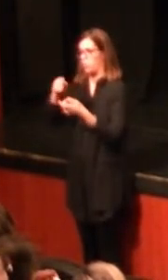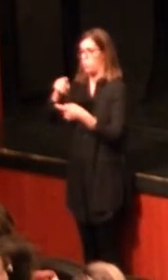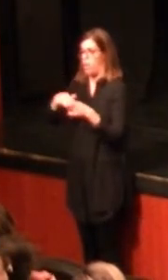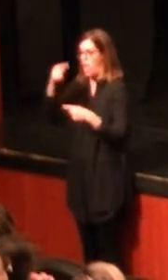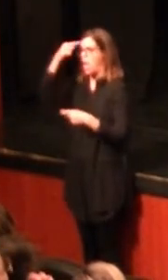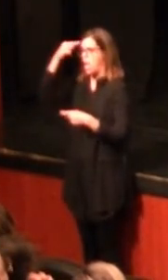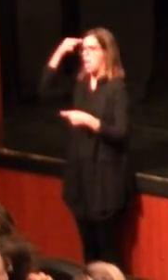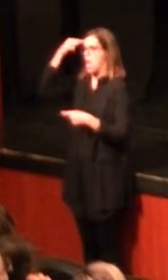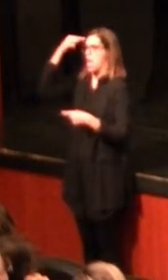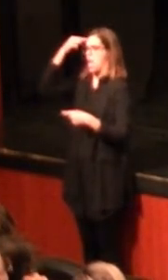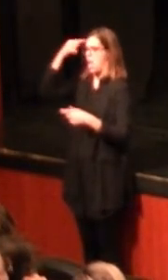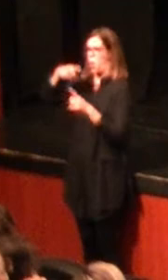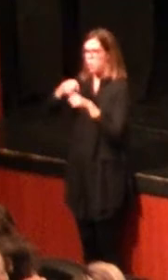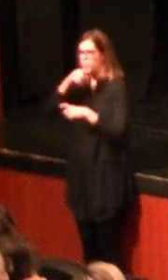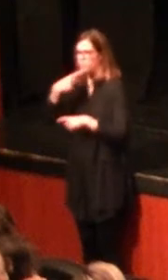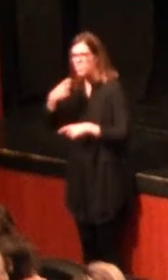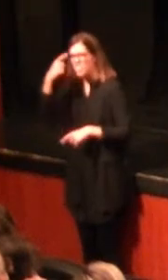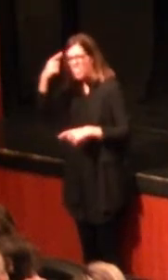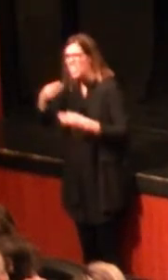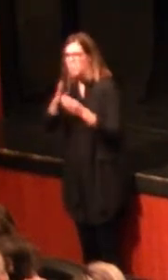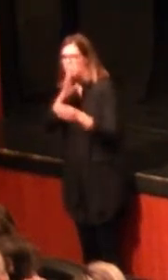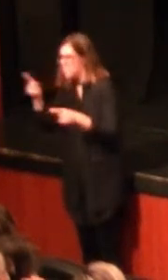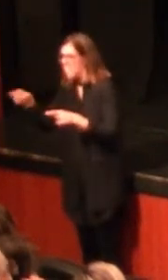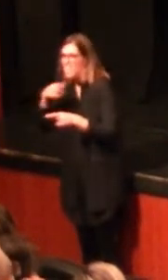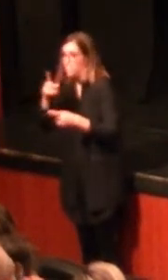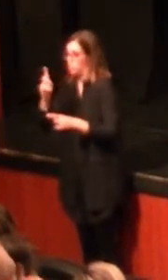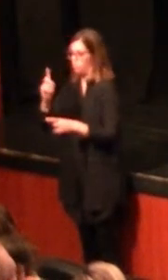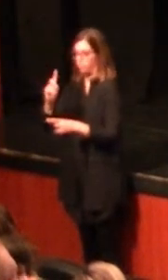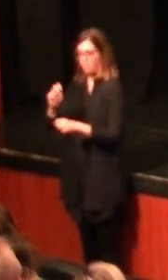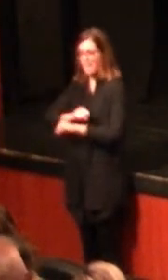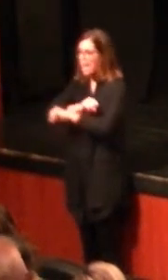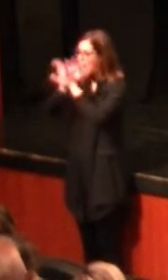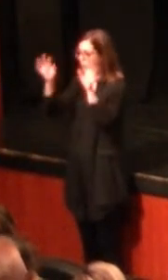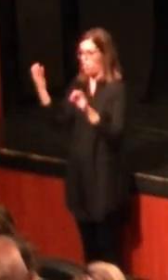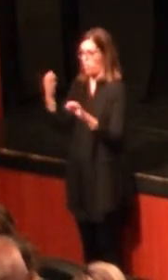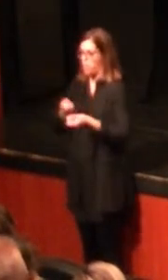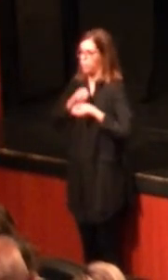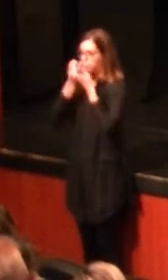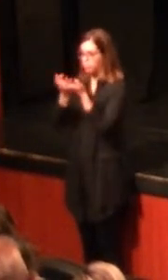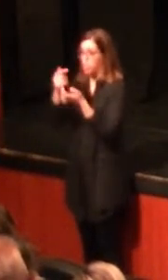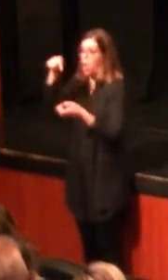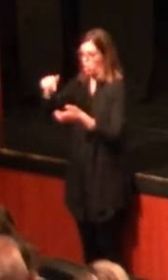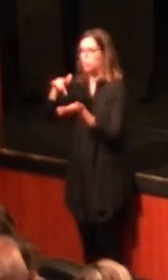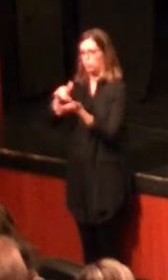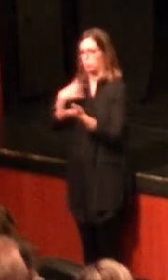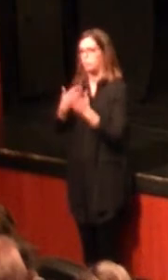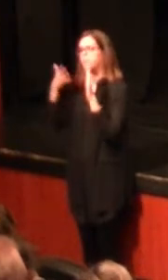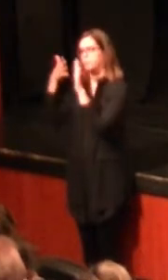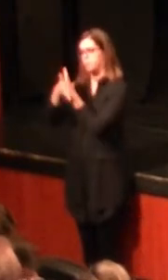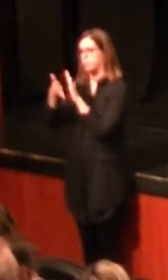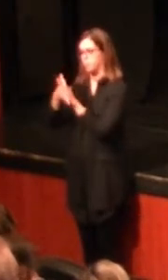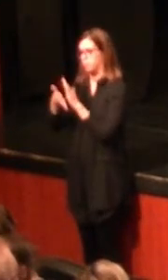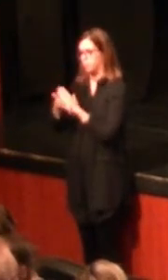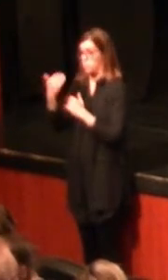Com per exemple aquesta mateixa jornada, és la primera trobada de professionals que fem en molt de temps, podeu pensar com és que en fem